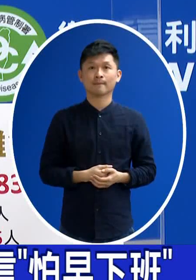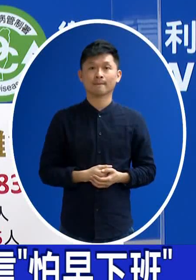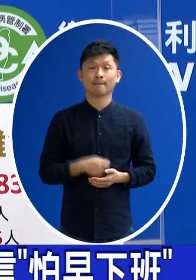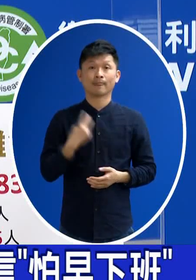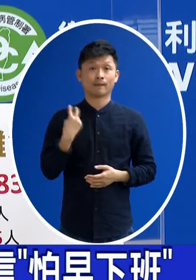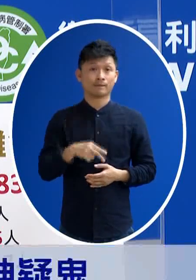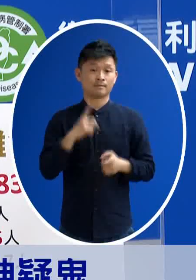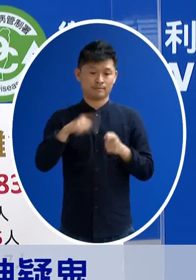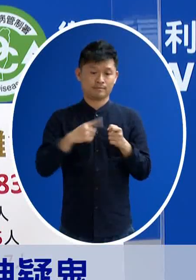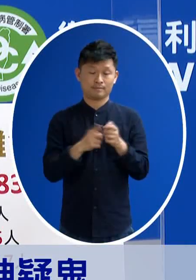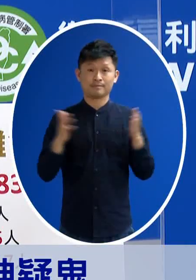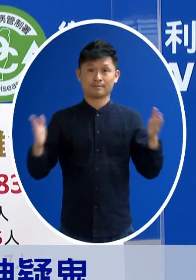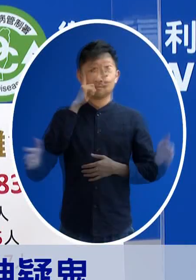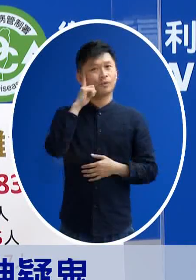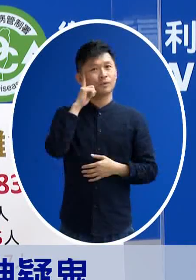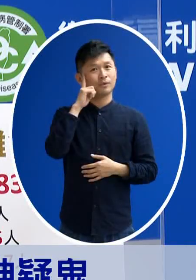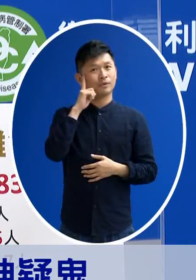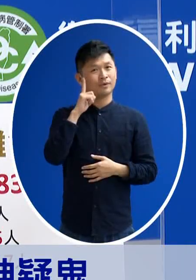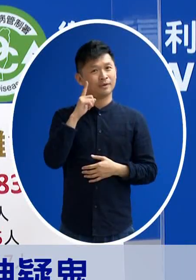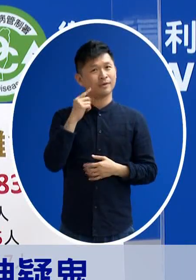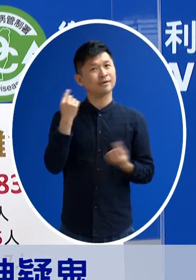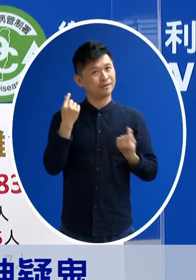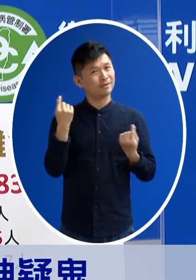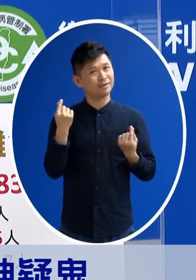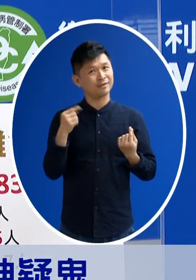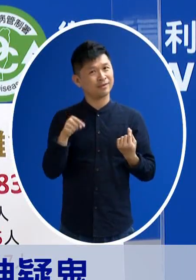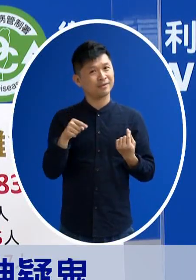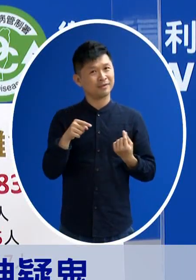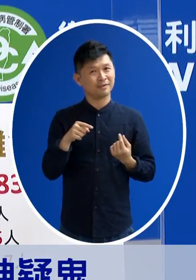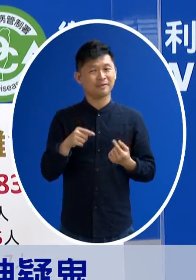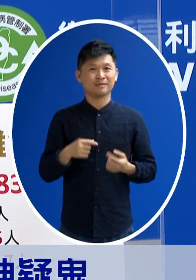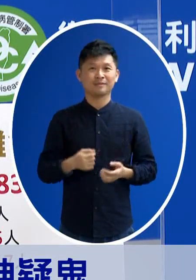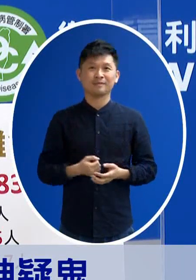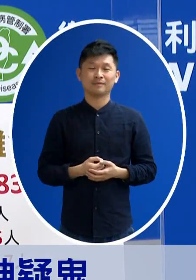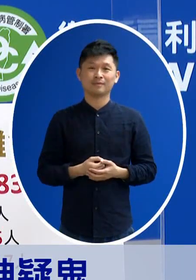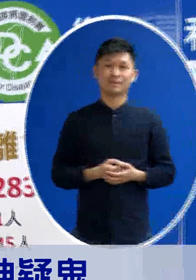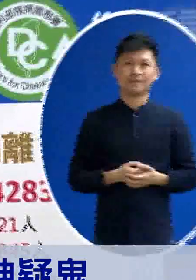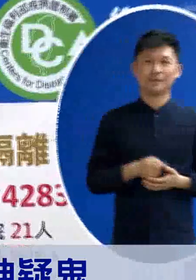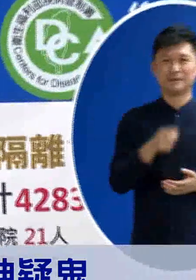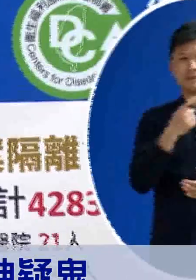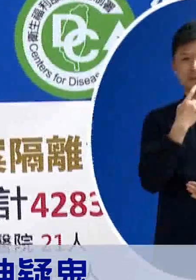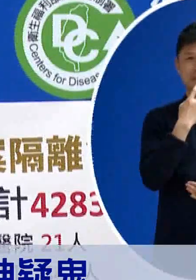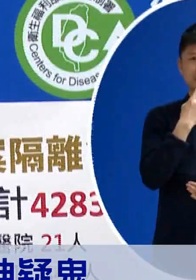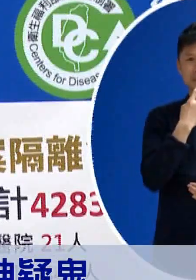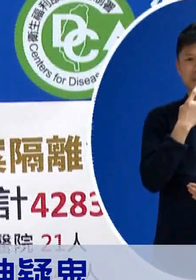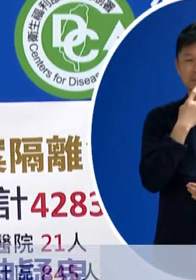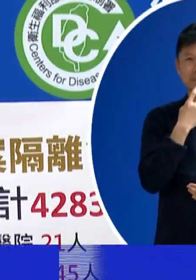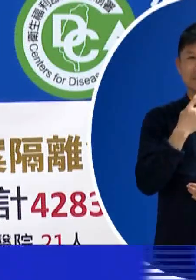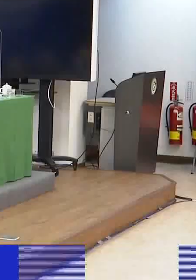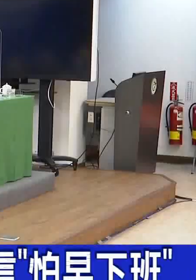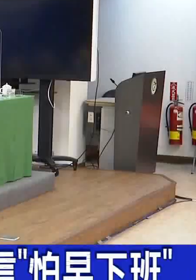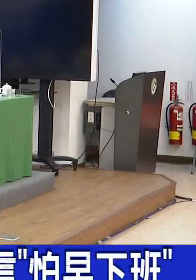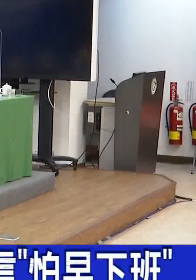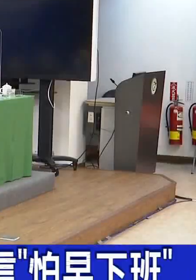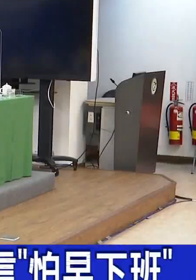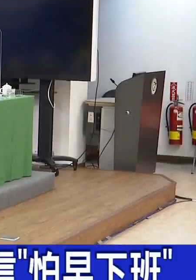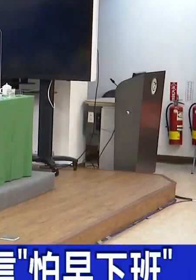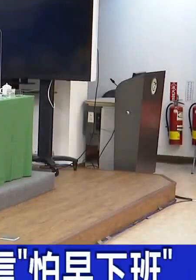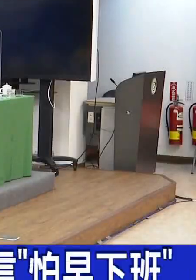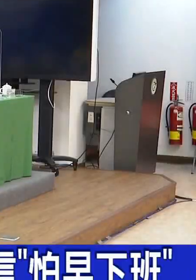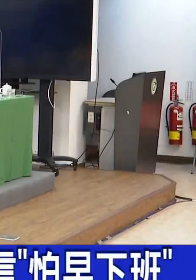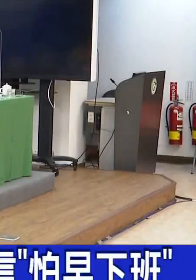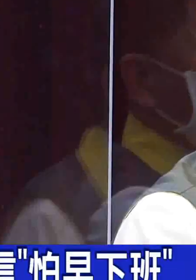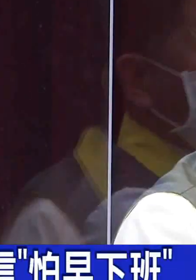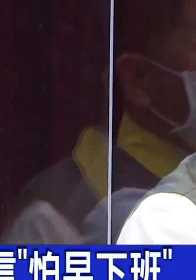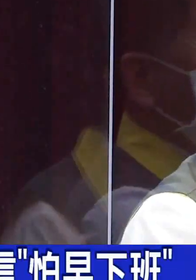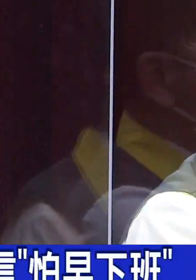年来的这种经验嘛，这疑神疑鬼。 陈时中笑得好无奈，新冠肺炎疫情